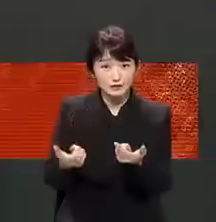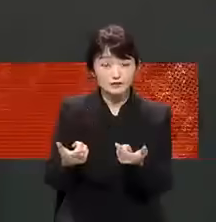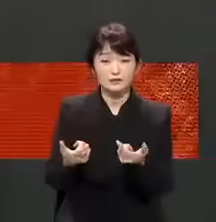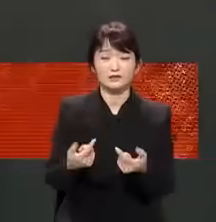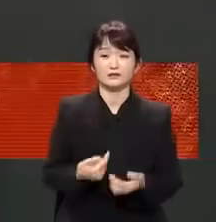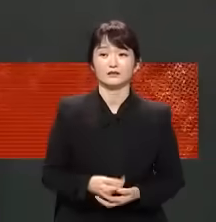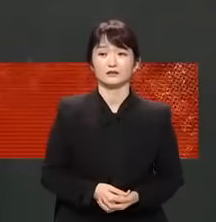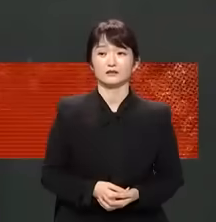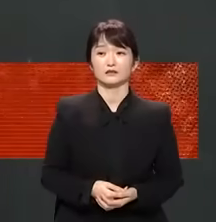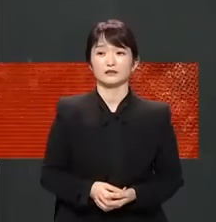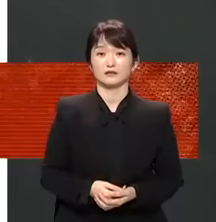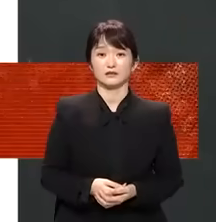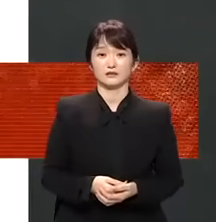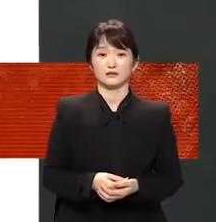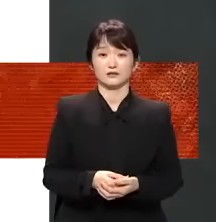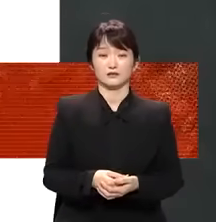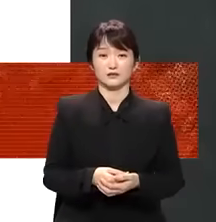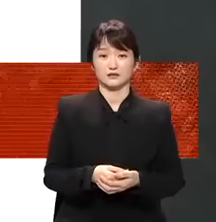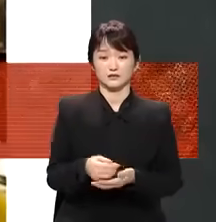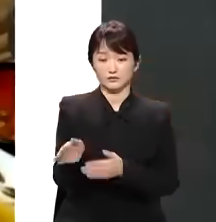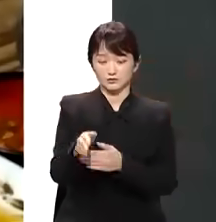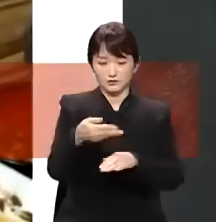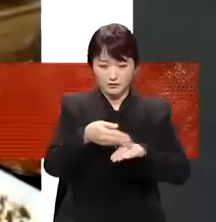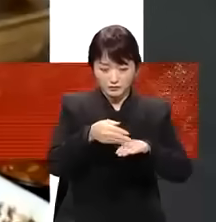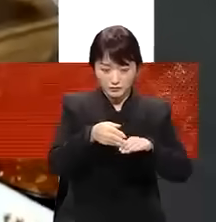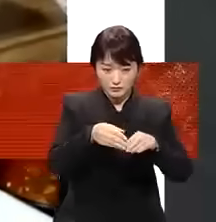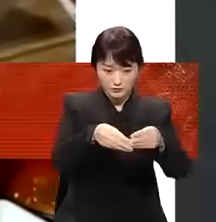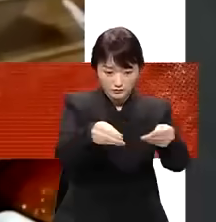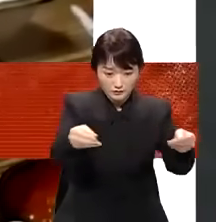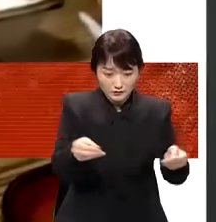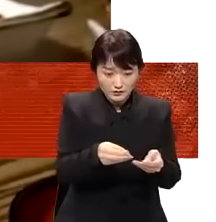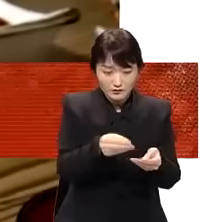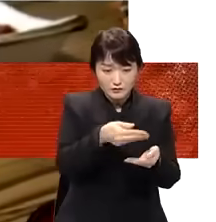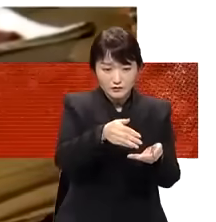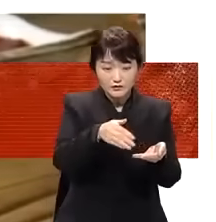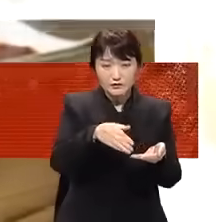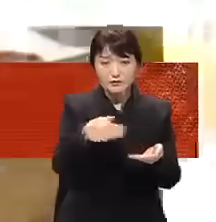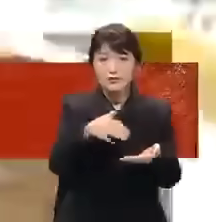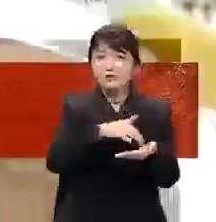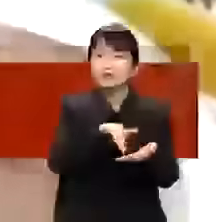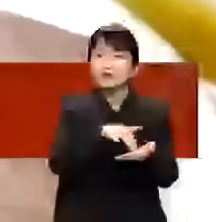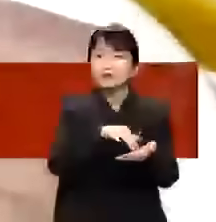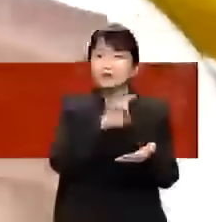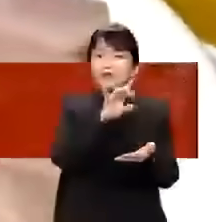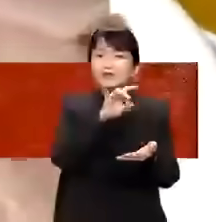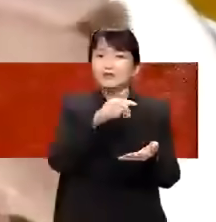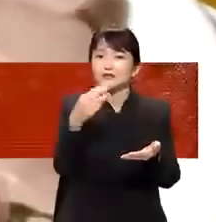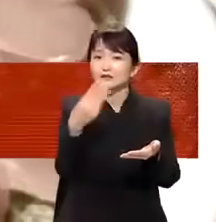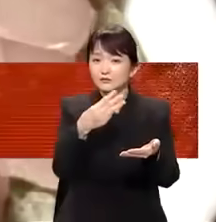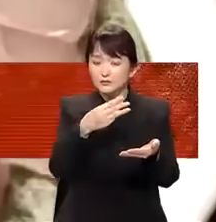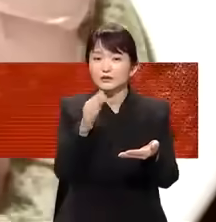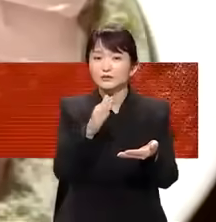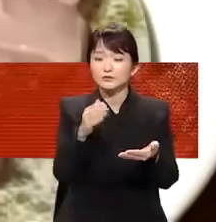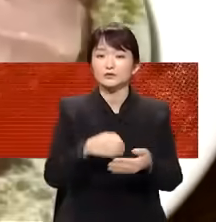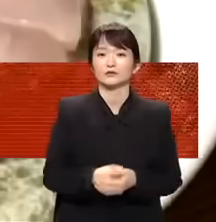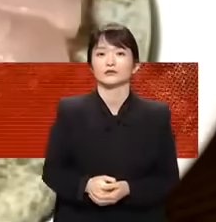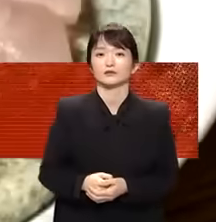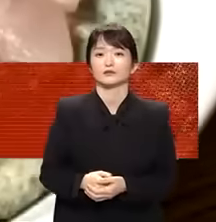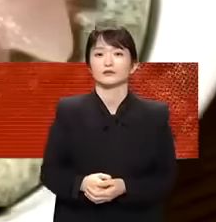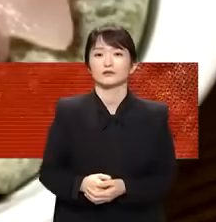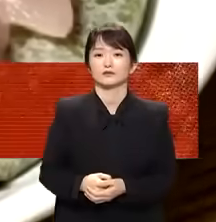잖아요 회 한 점당 계산을 굳이 해보면 3,000원 골입니다 자 박지훈 변호사님이 또 이제 광어